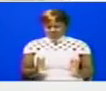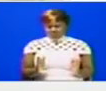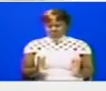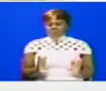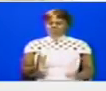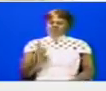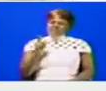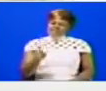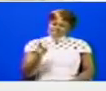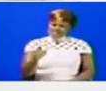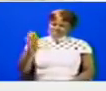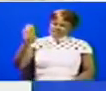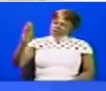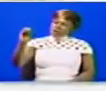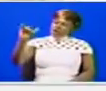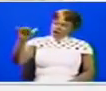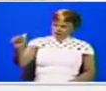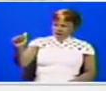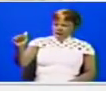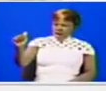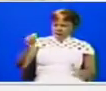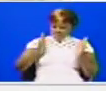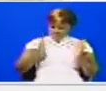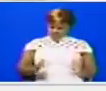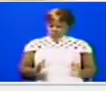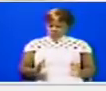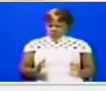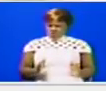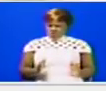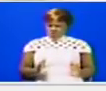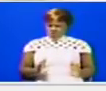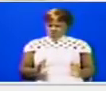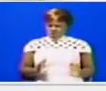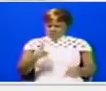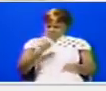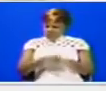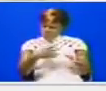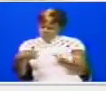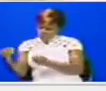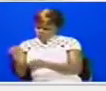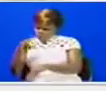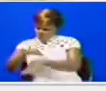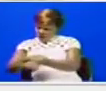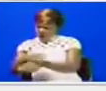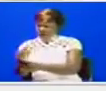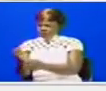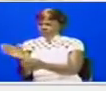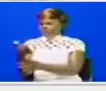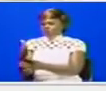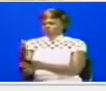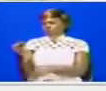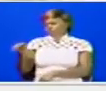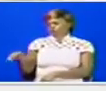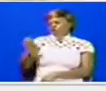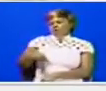Sasa hiyo jaboya, mtu anaweza kaa naye. Akienda ziwani huko kesho asubuhi akija hivi,